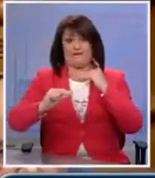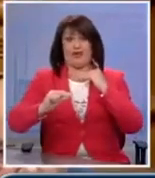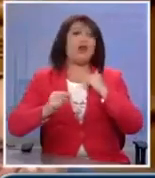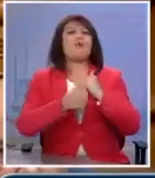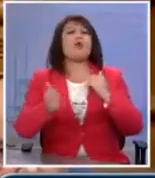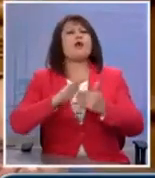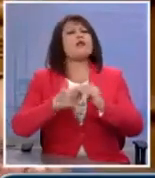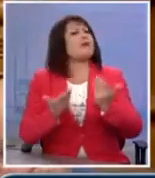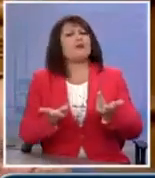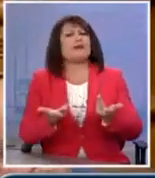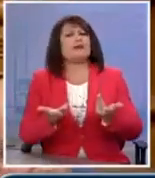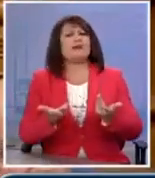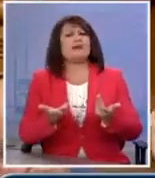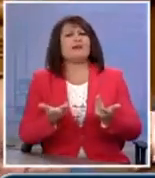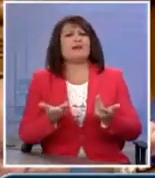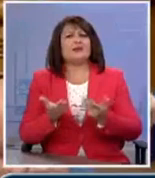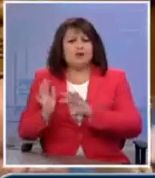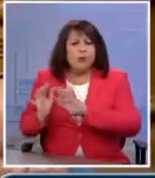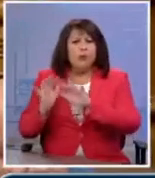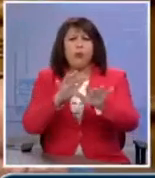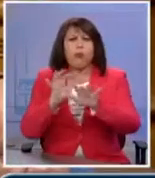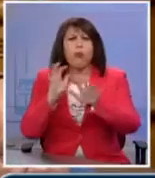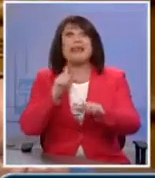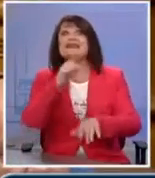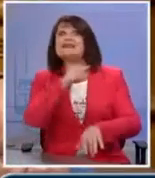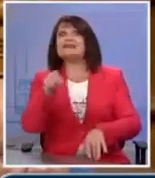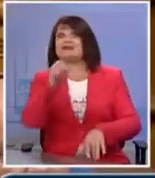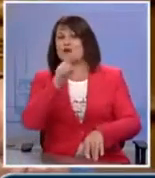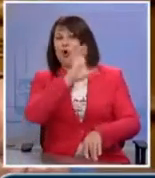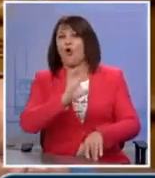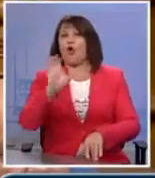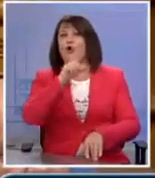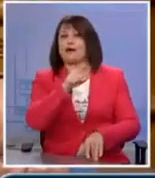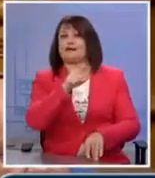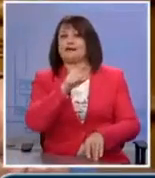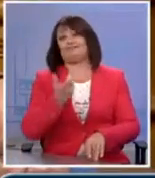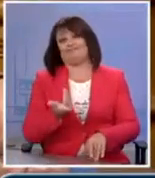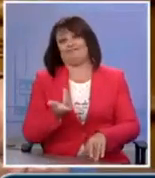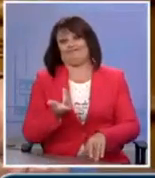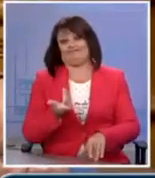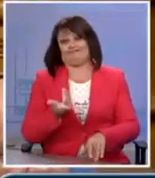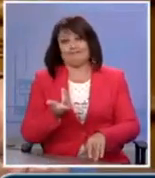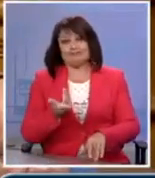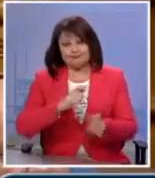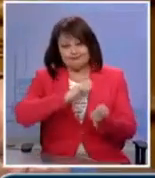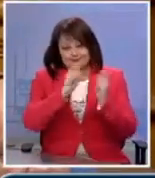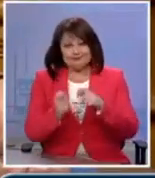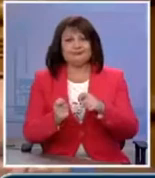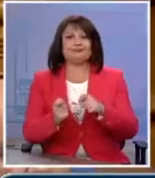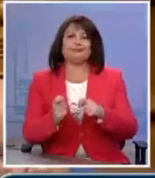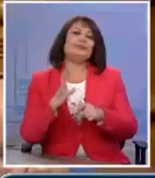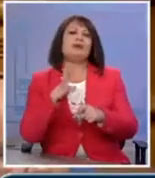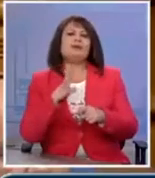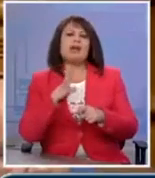να ενδιαφέρεσαι είναι να μην έρθουν αυτοί που στηβάζονται στις χώρες υποδοχής, οι οποίες έχουν μετατραπεί σε